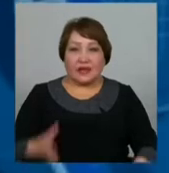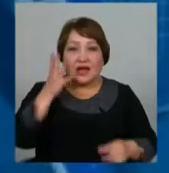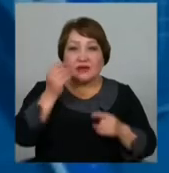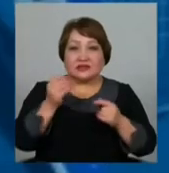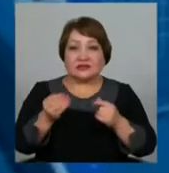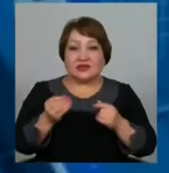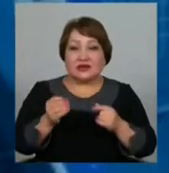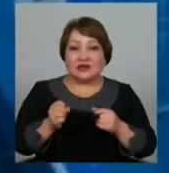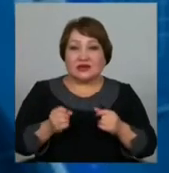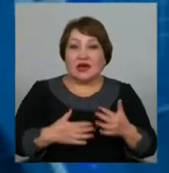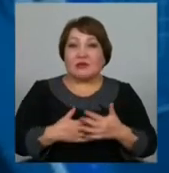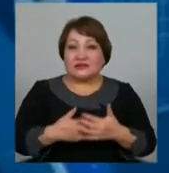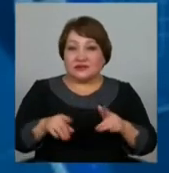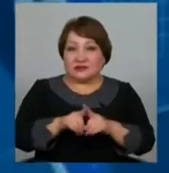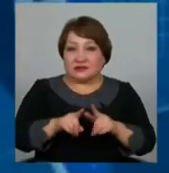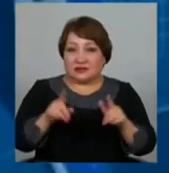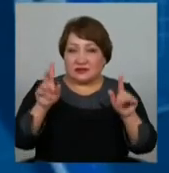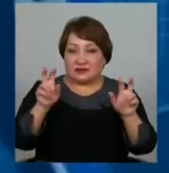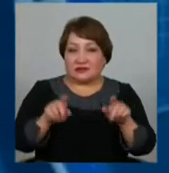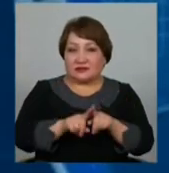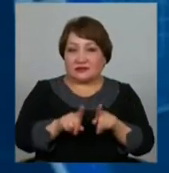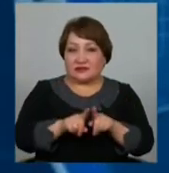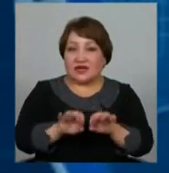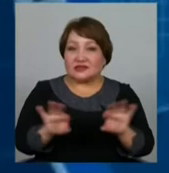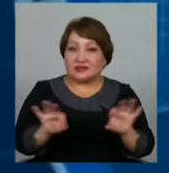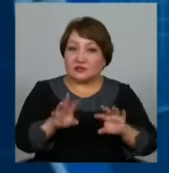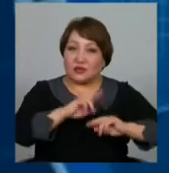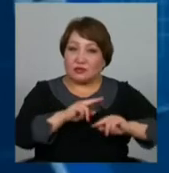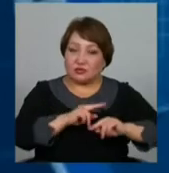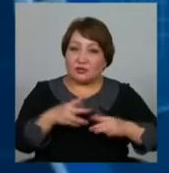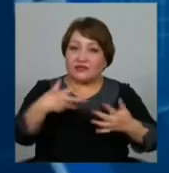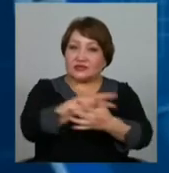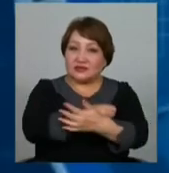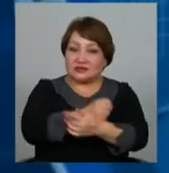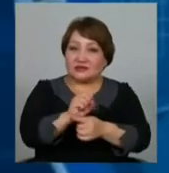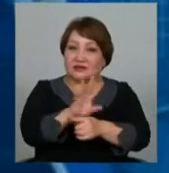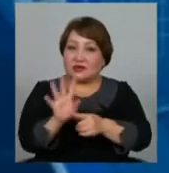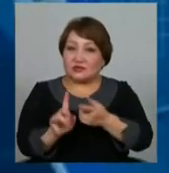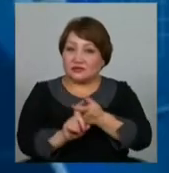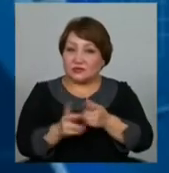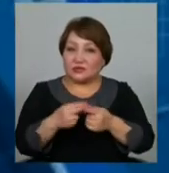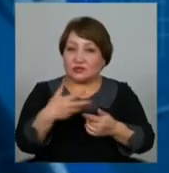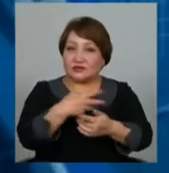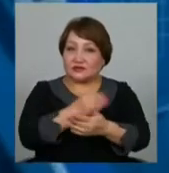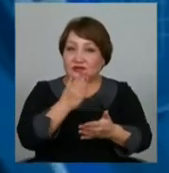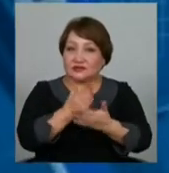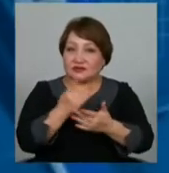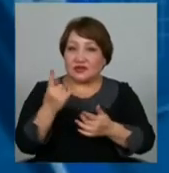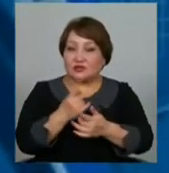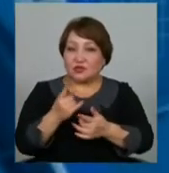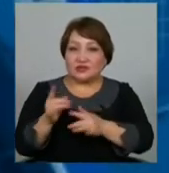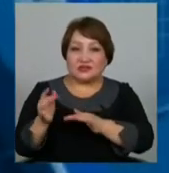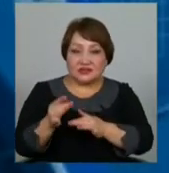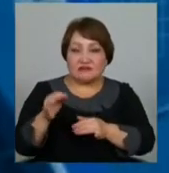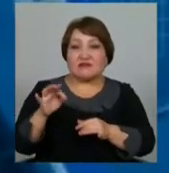Алматинские общественники призывают усилить разъяснительную работу по вакцинации от коронавируса, поскольку инъекция остается одной из действенных